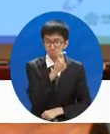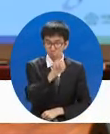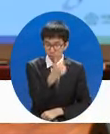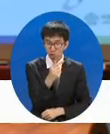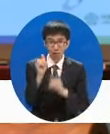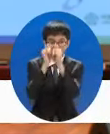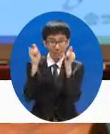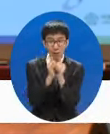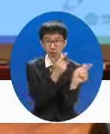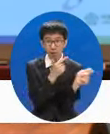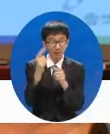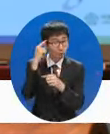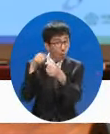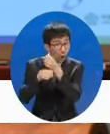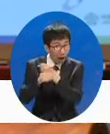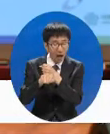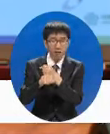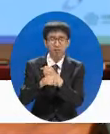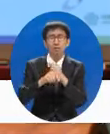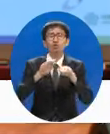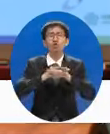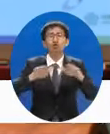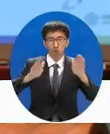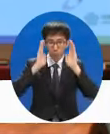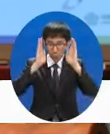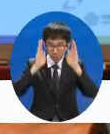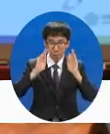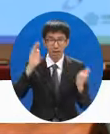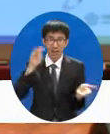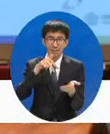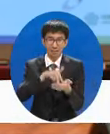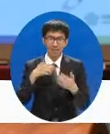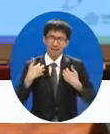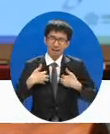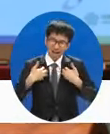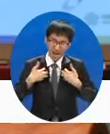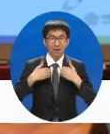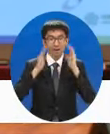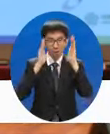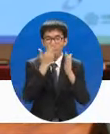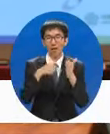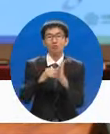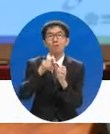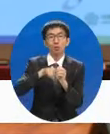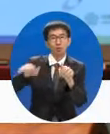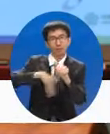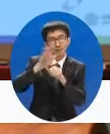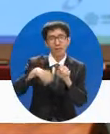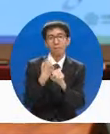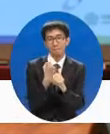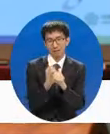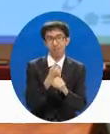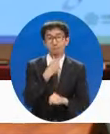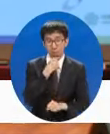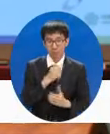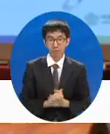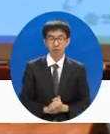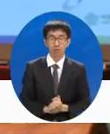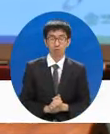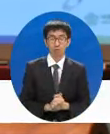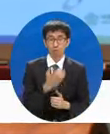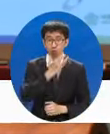균형 잡힌 학습, 그다음에 학생들이 정말 재밌게 몰입해서 학습할 수 있는 어떤 꿈같기를 펼칠 수